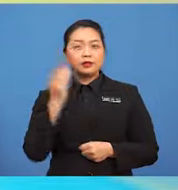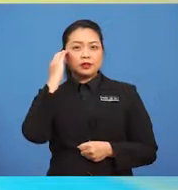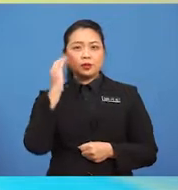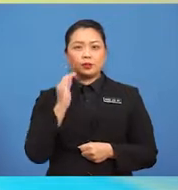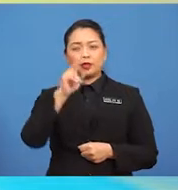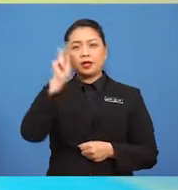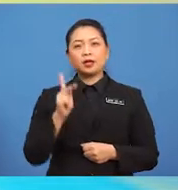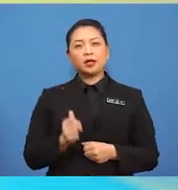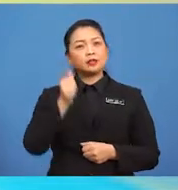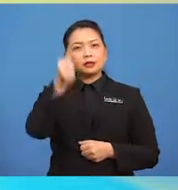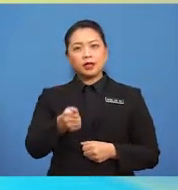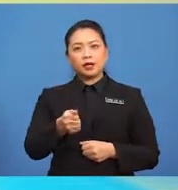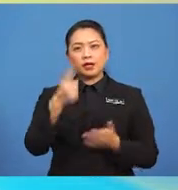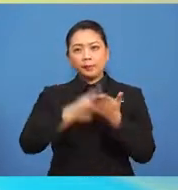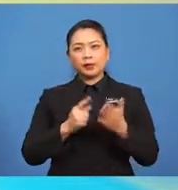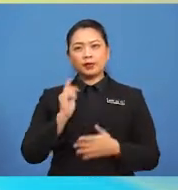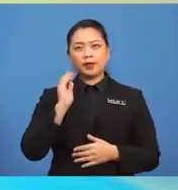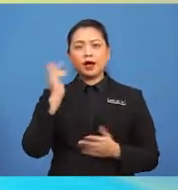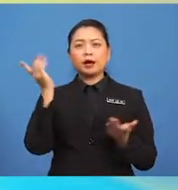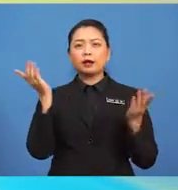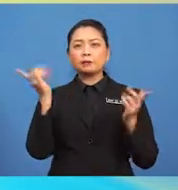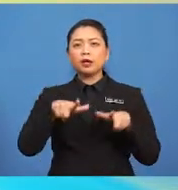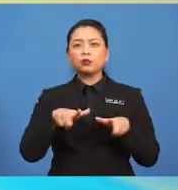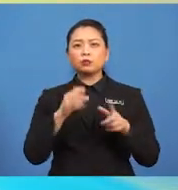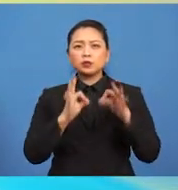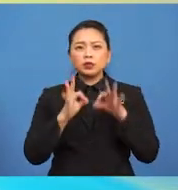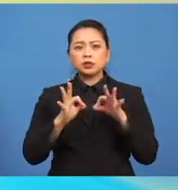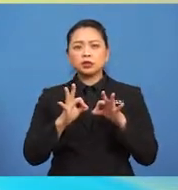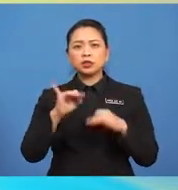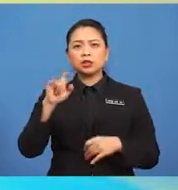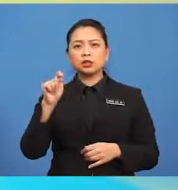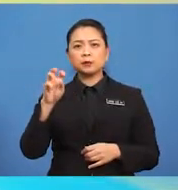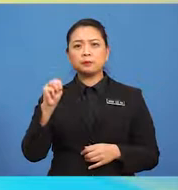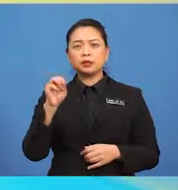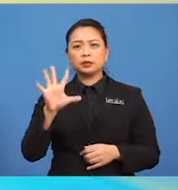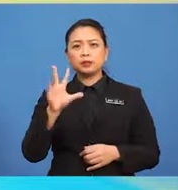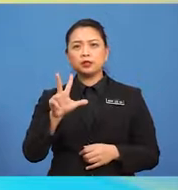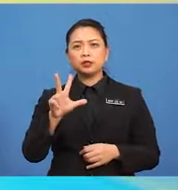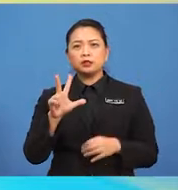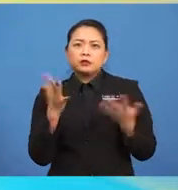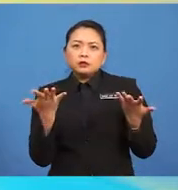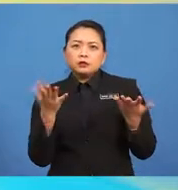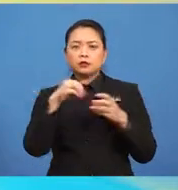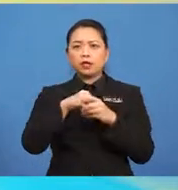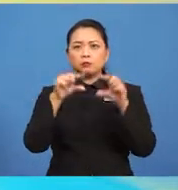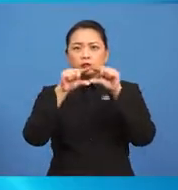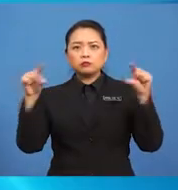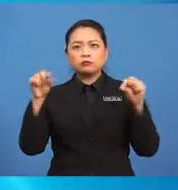Tahukah anda apakah yang akan berlaku jika item nombor 53 itu tiada dalam